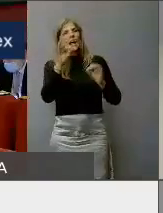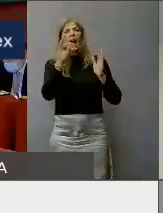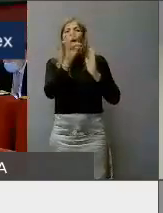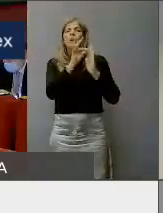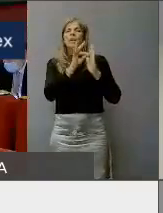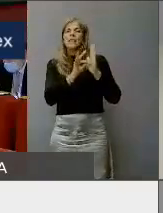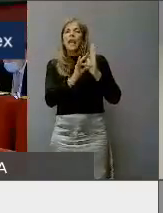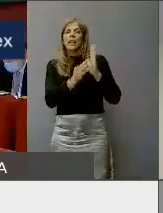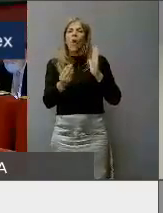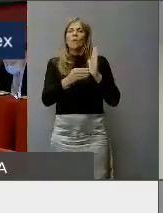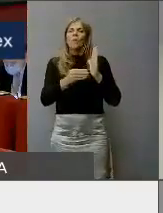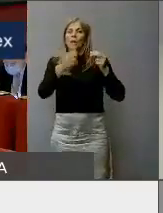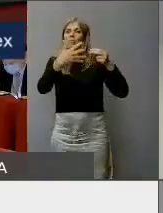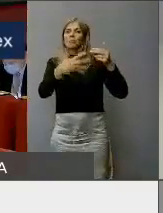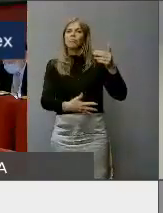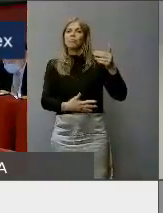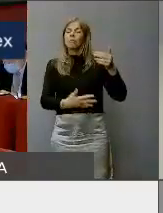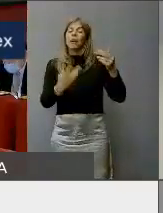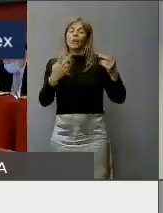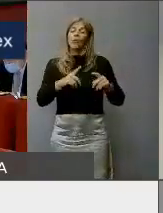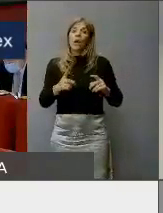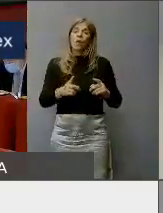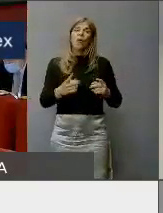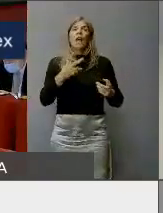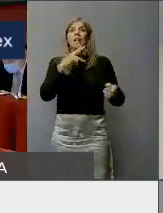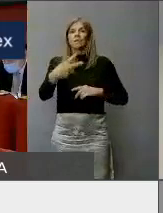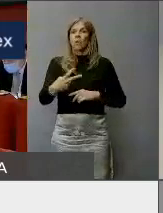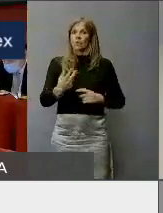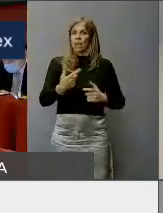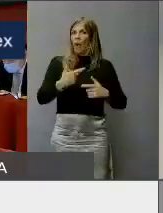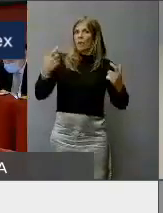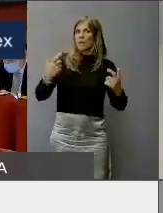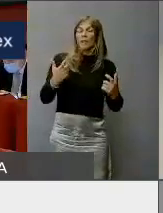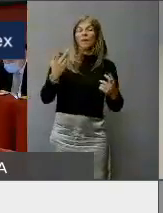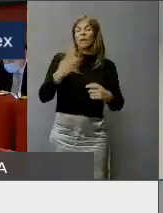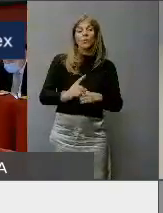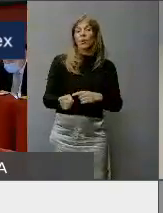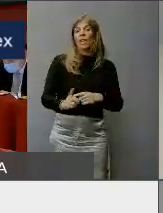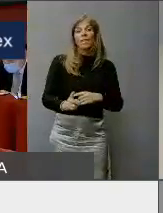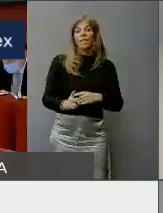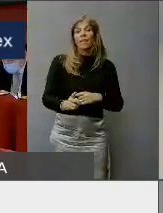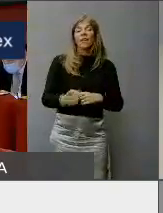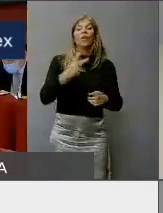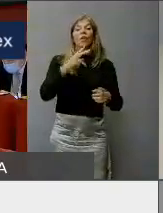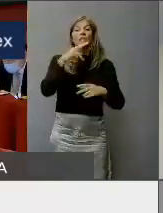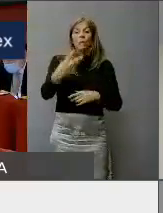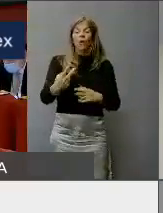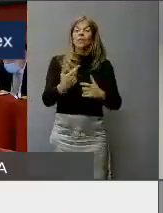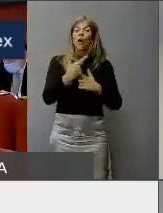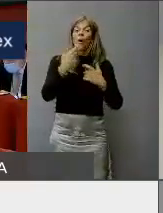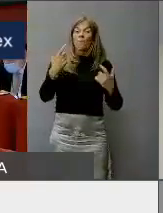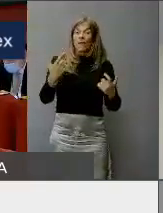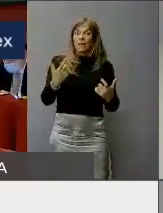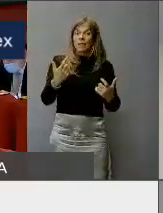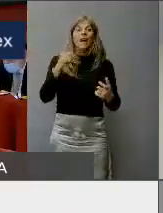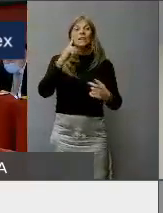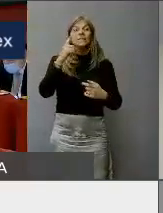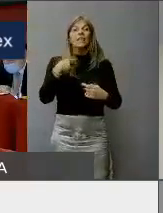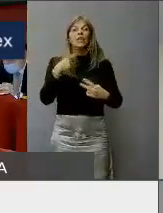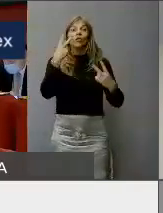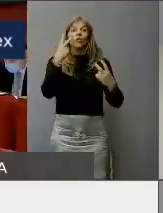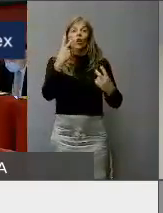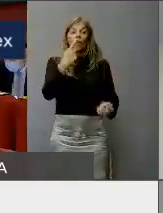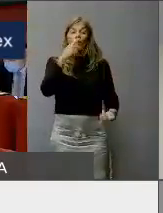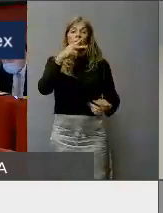non vera mi spiace la risposta la si aumenta quando so il bisogno e da questo modulo una